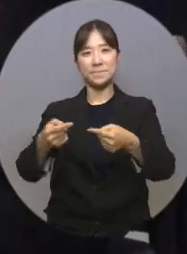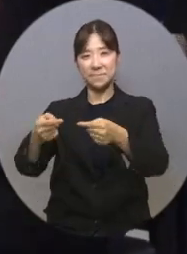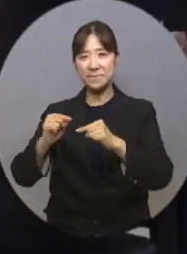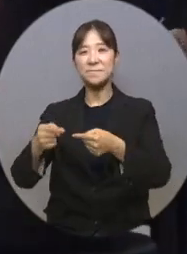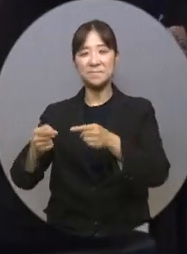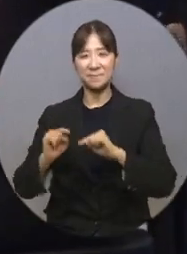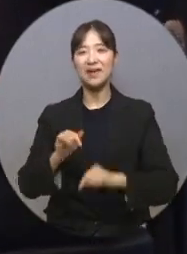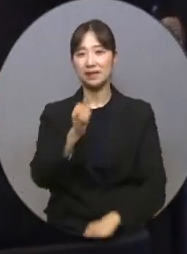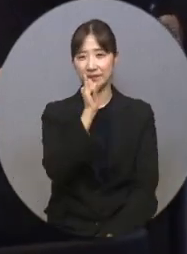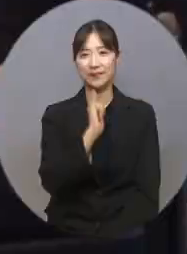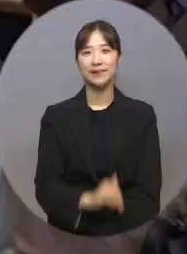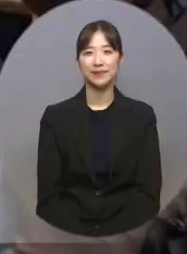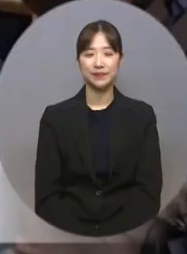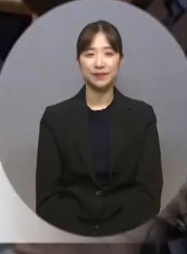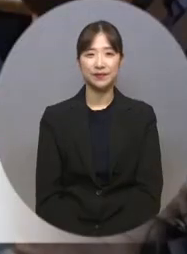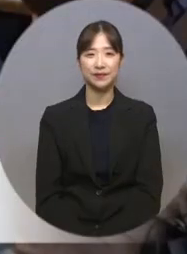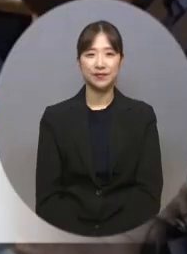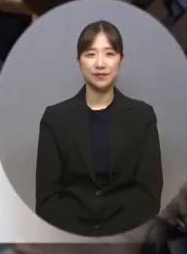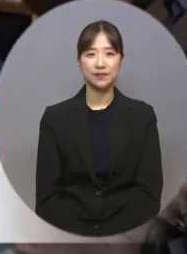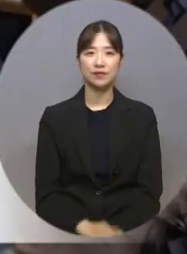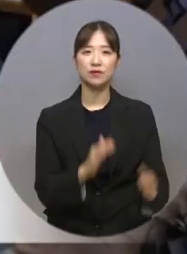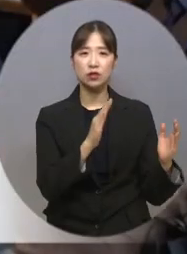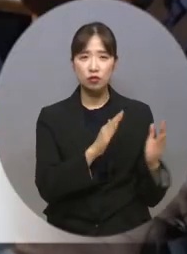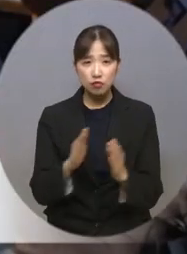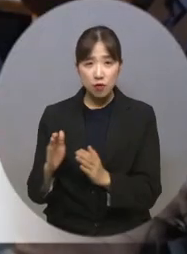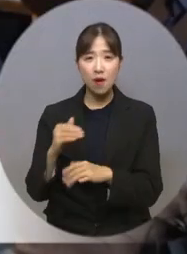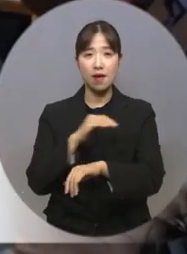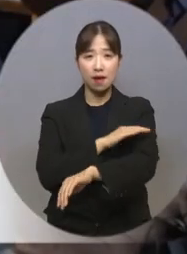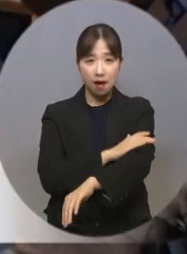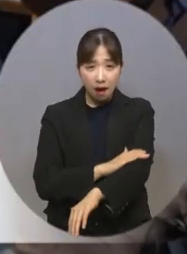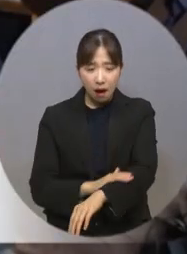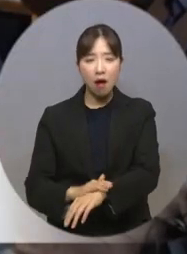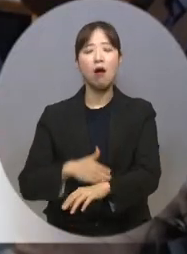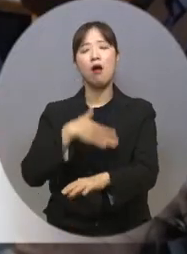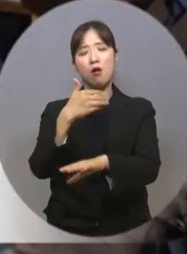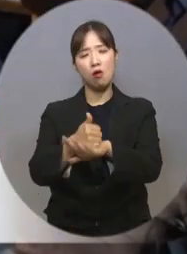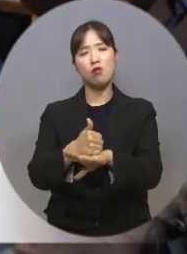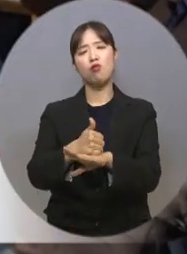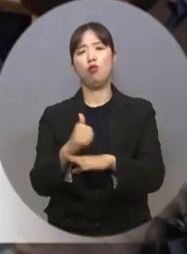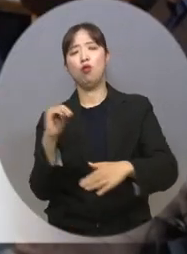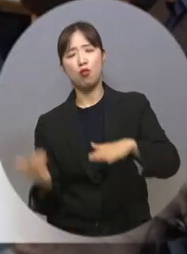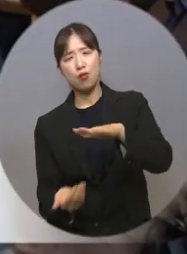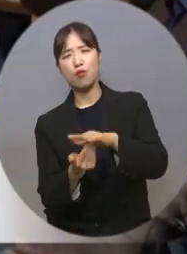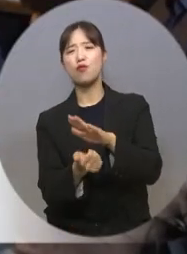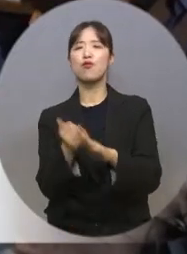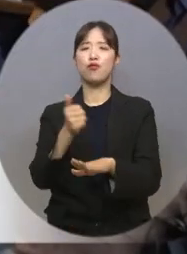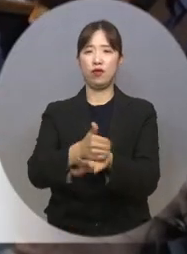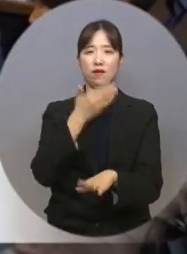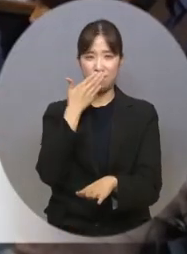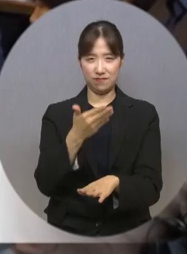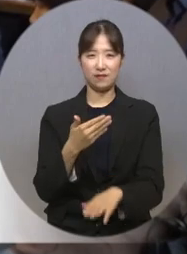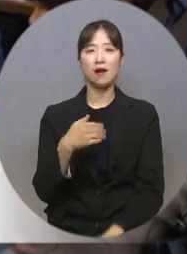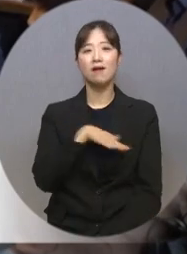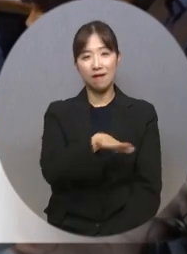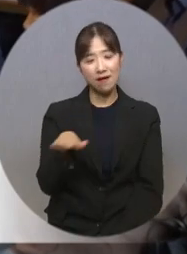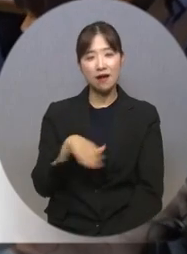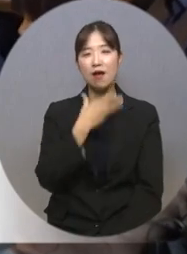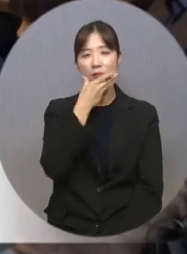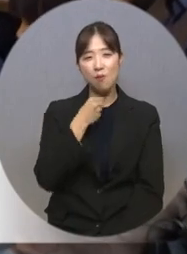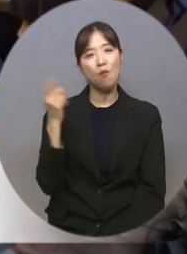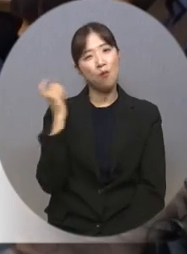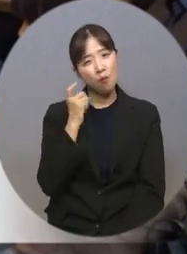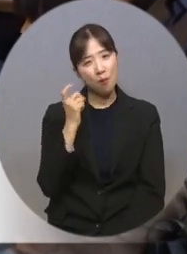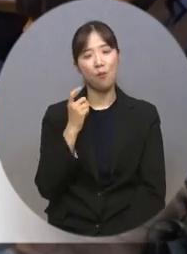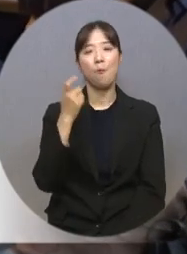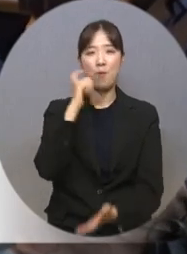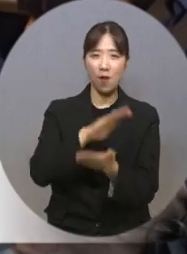첫 강의에 참가했습니다. 준비된 자만이 꿈을 이룬 자만이 있듯이 이번에 저희들이 복음과 평화 통일